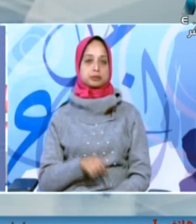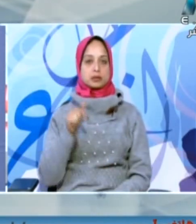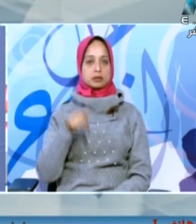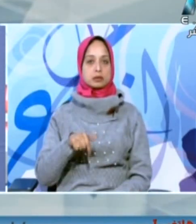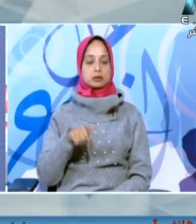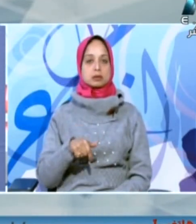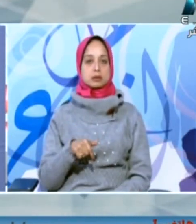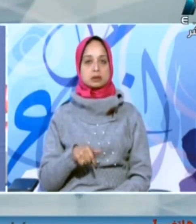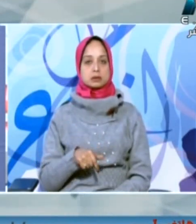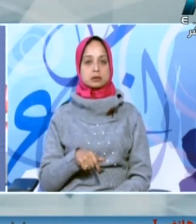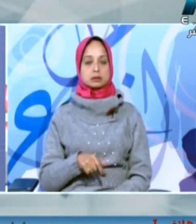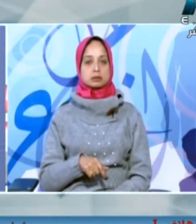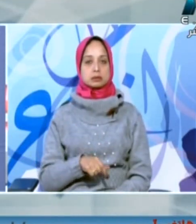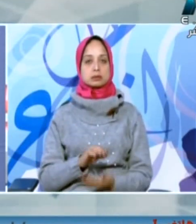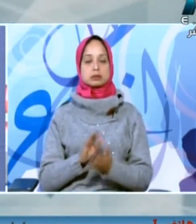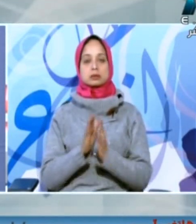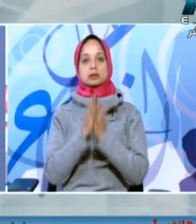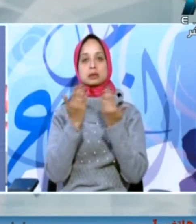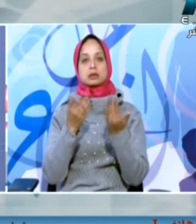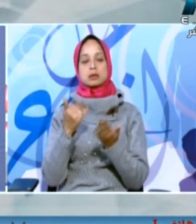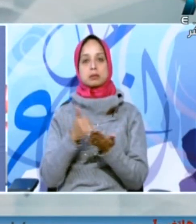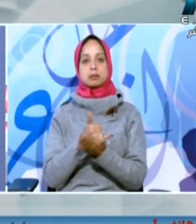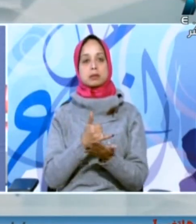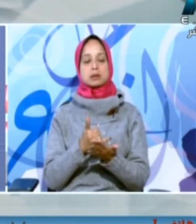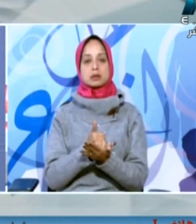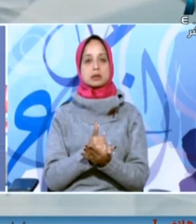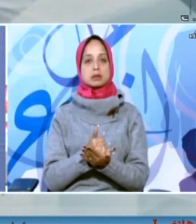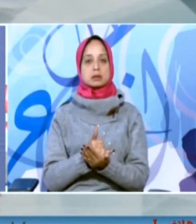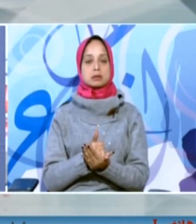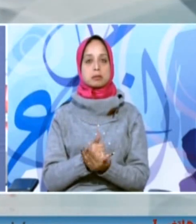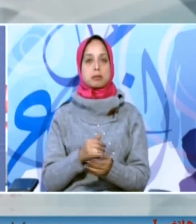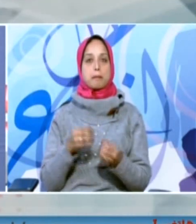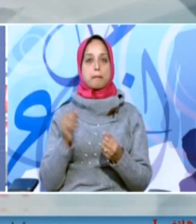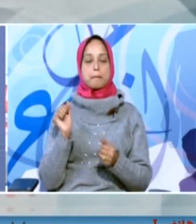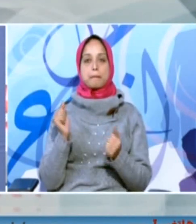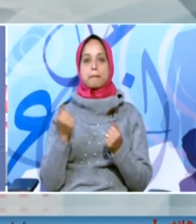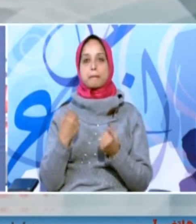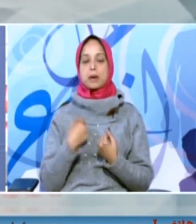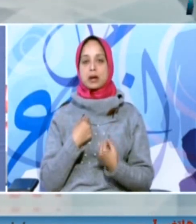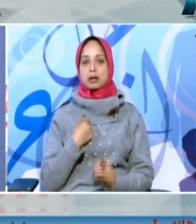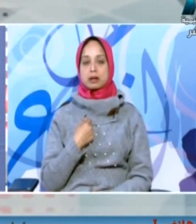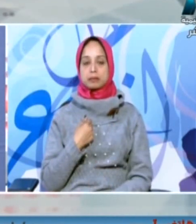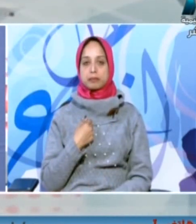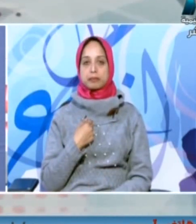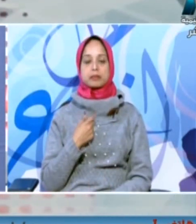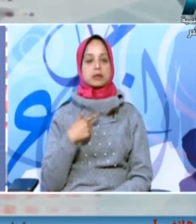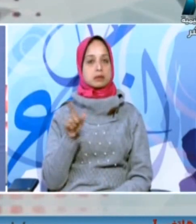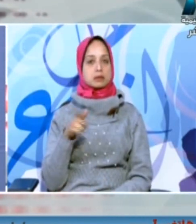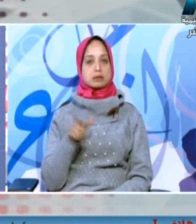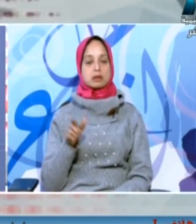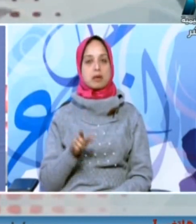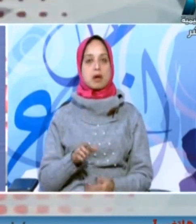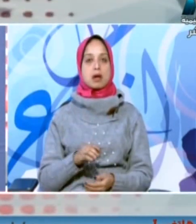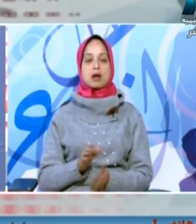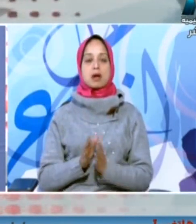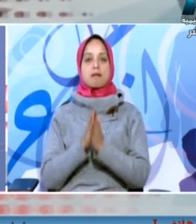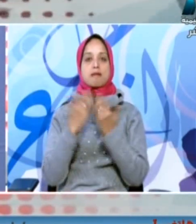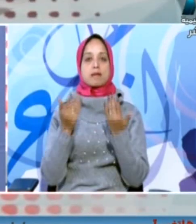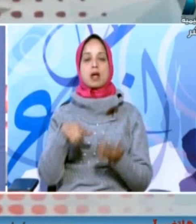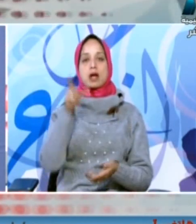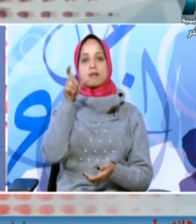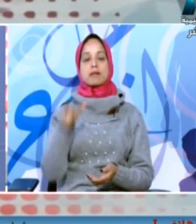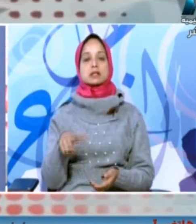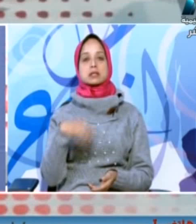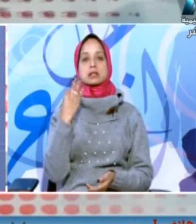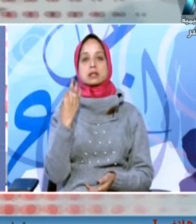دلوقتي اللي هو 16 17. اوكي وقدامك معاك دلوقتي؟ ايوه معايا. افتح لي الكتاب على الفصل الثالث، هات لي